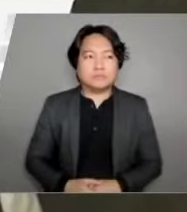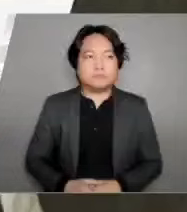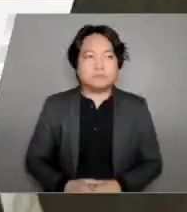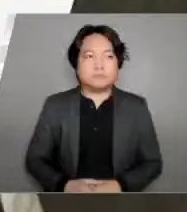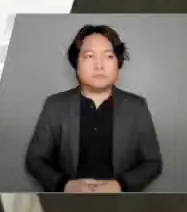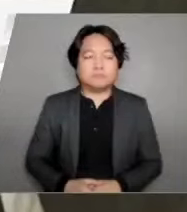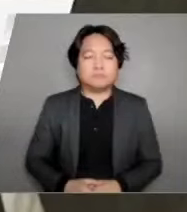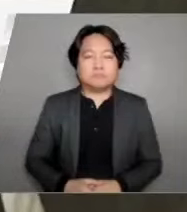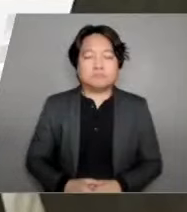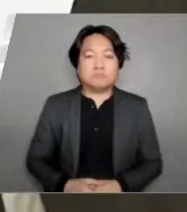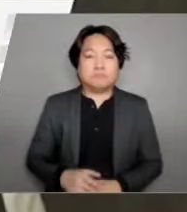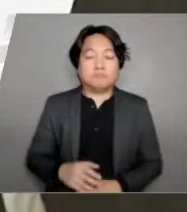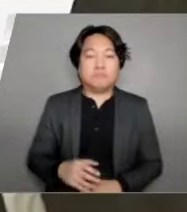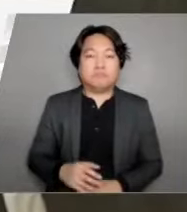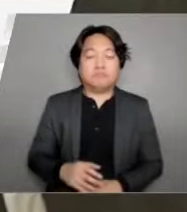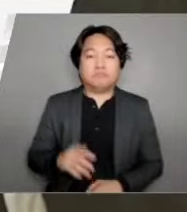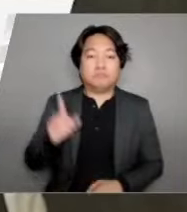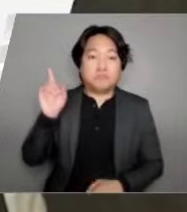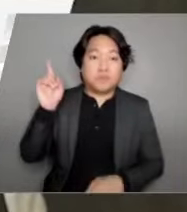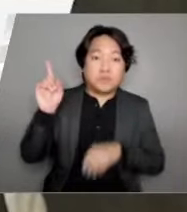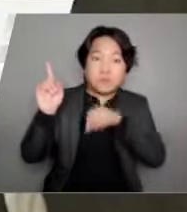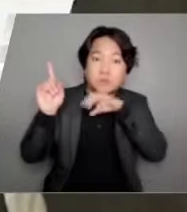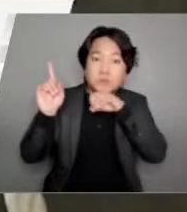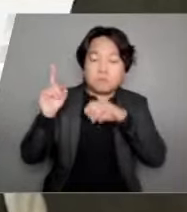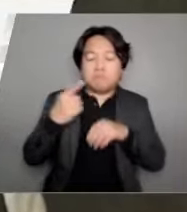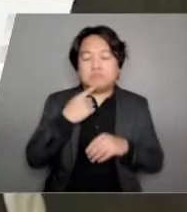kay kuwan.